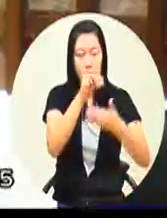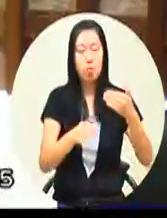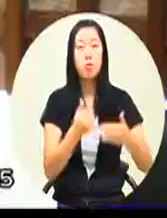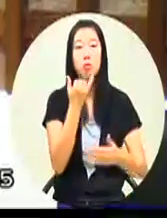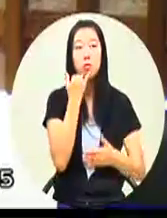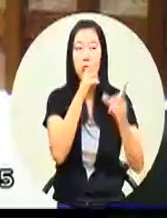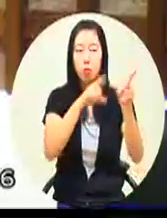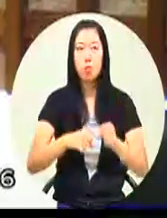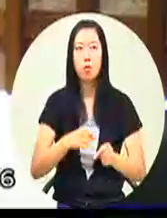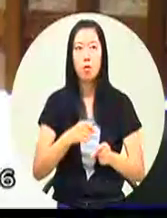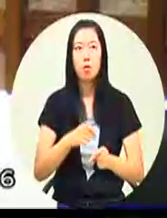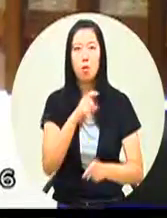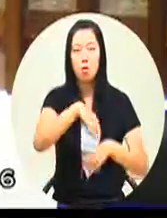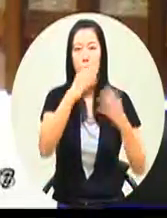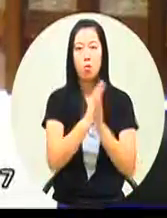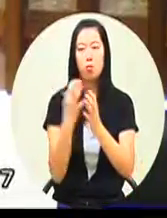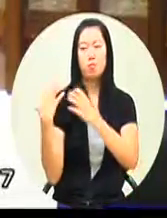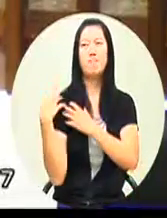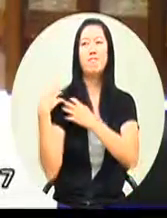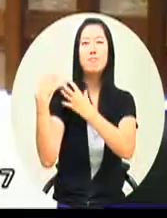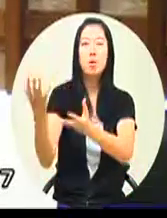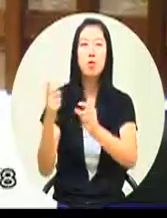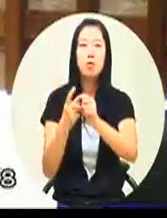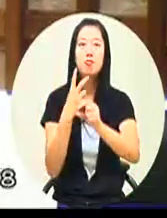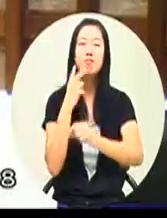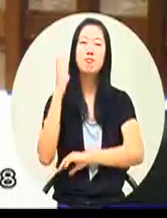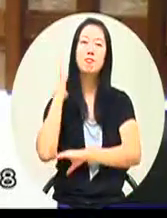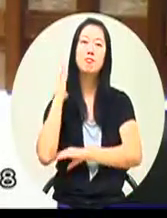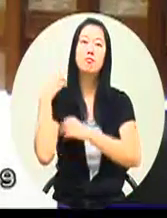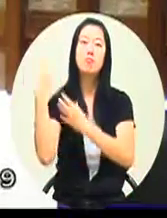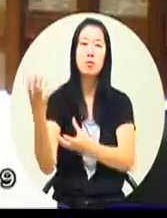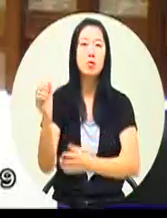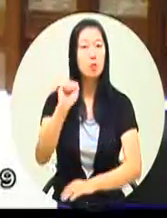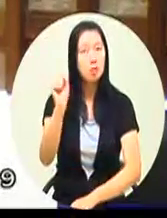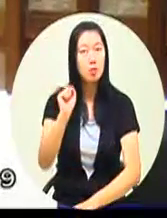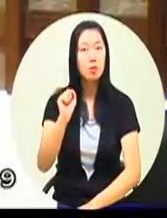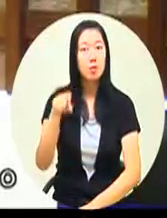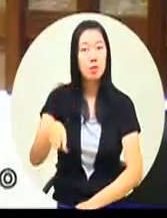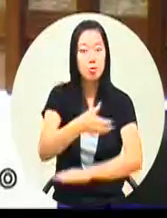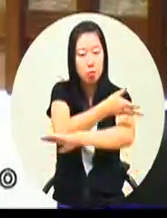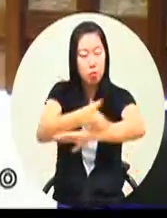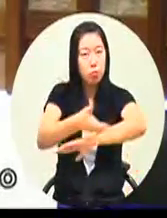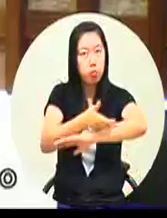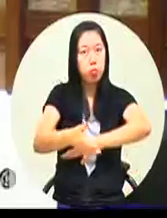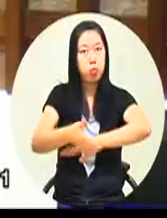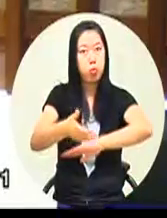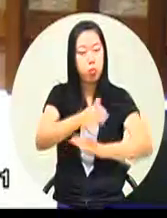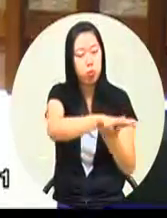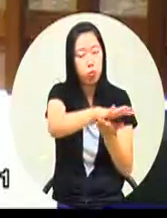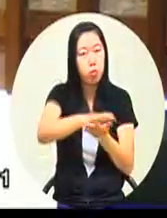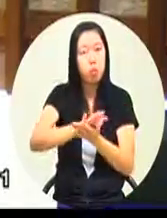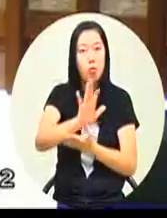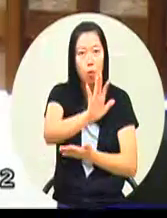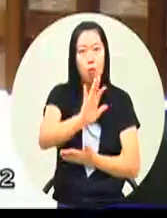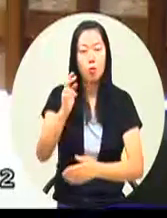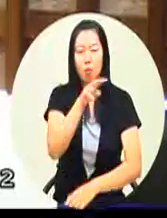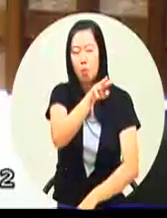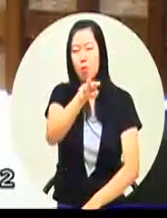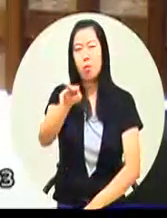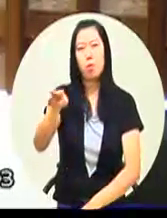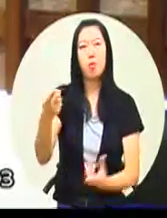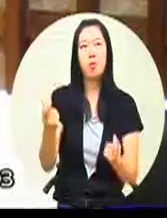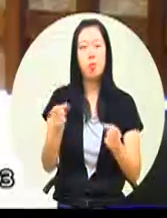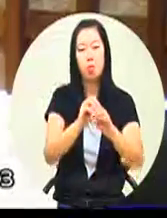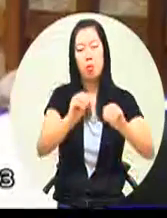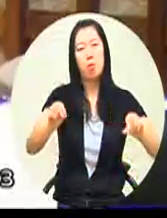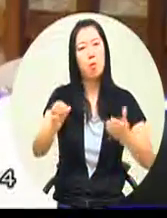使讲把遐工课拢摊到中央啦吼。啊，我是感觉讲有在所准，但是有在所准，甲看看的拢是咧未妥。